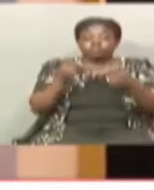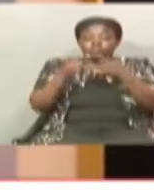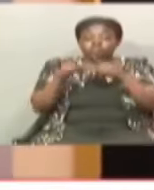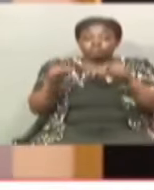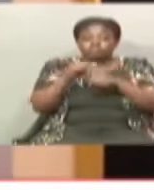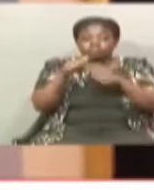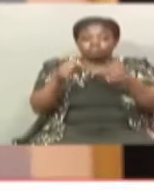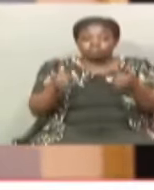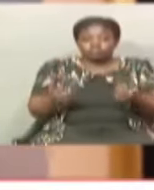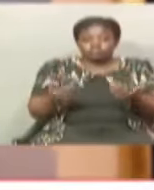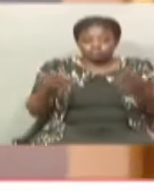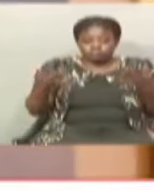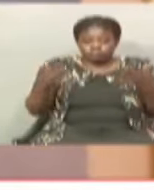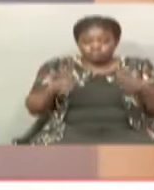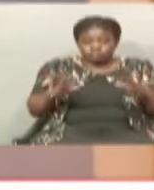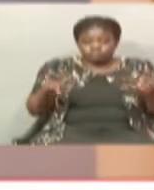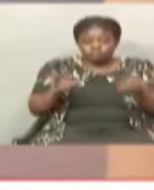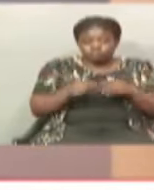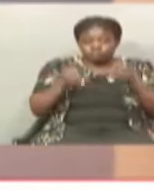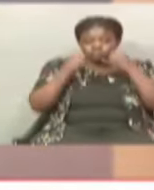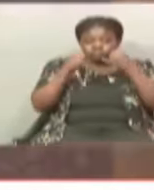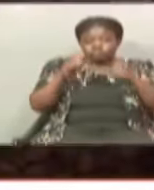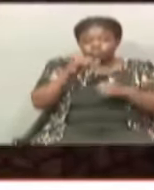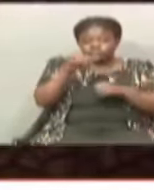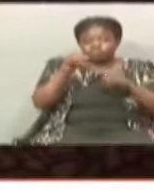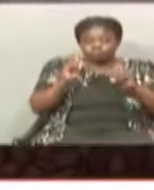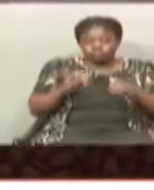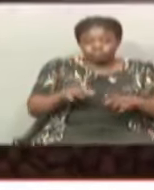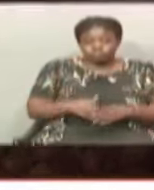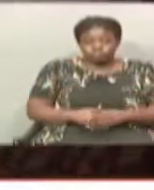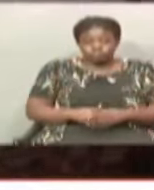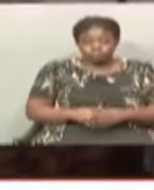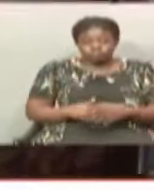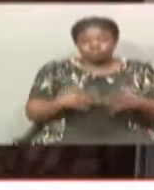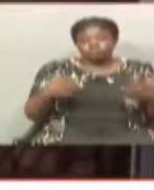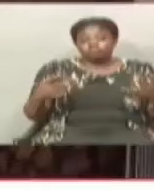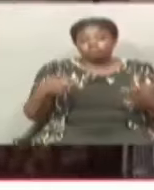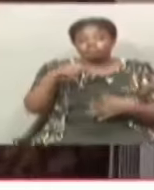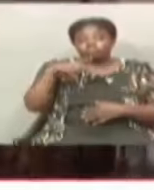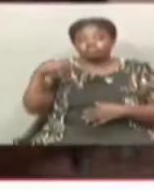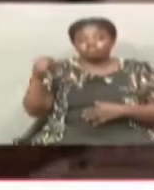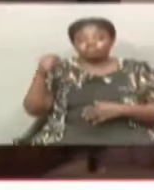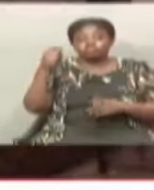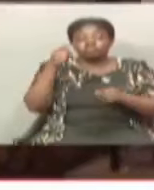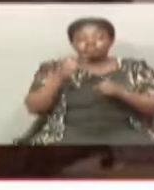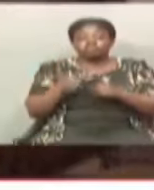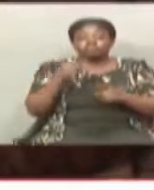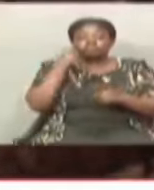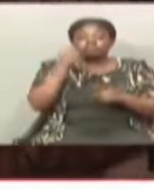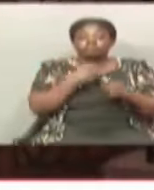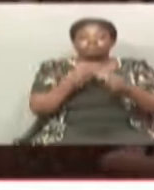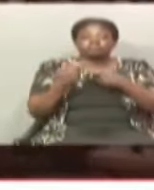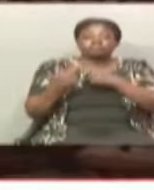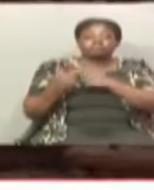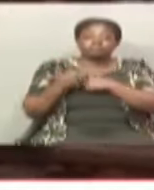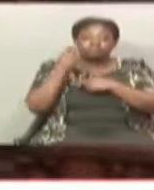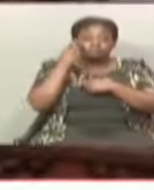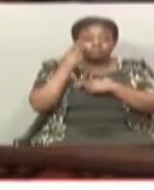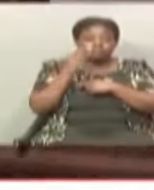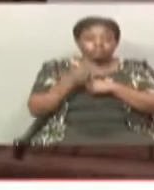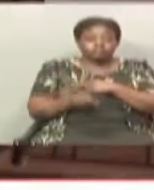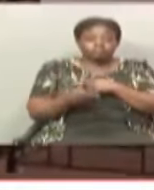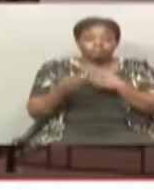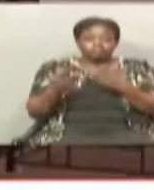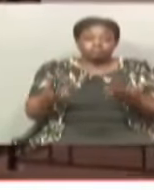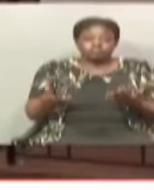abakusiza okwa by'olumbe nga tebategeeza ku bannaabwe twekubidde enduulu eri be kikwatako okulaba nga